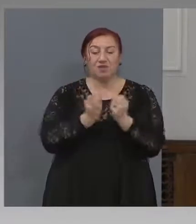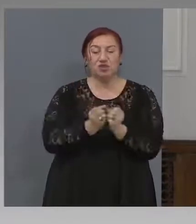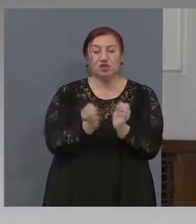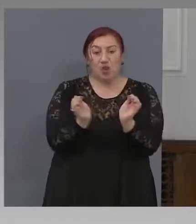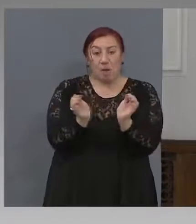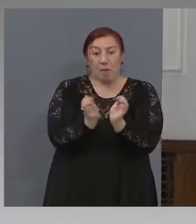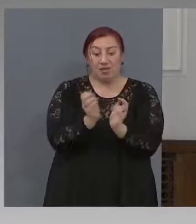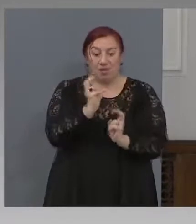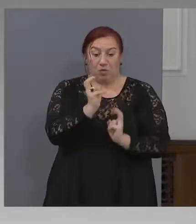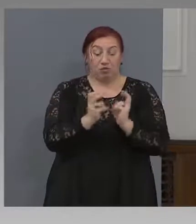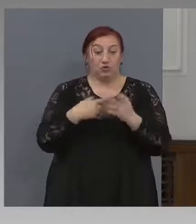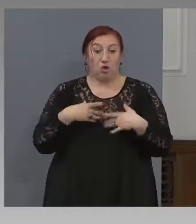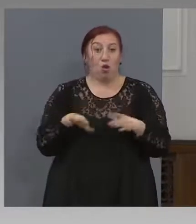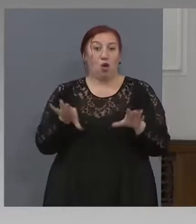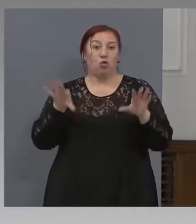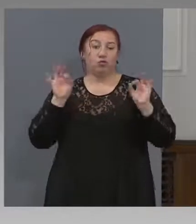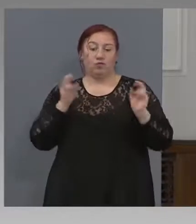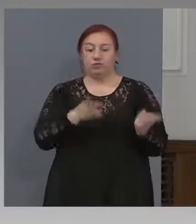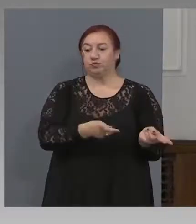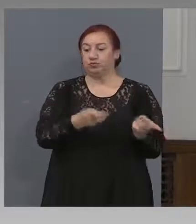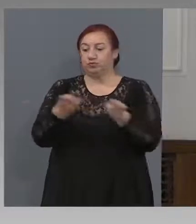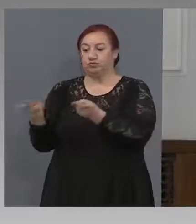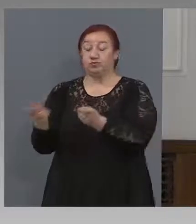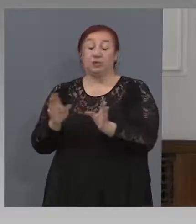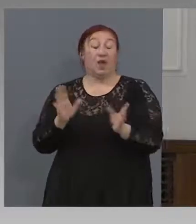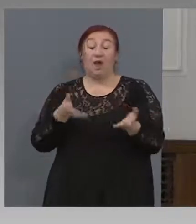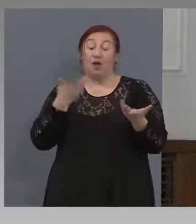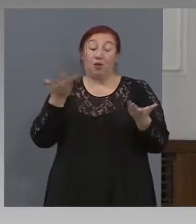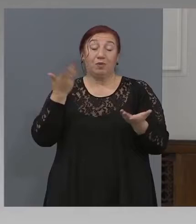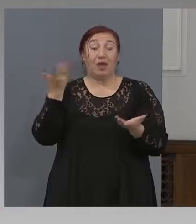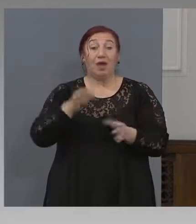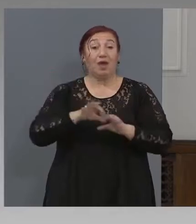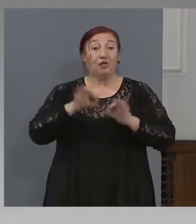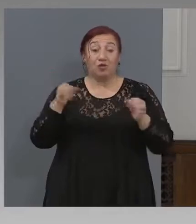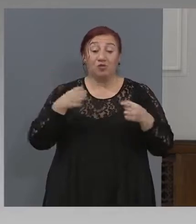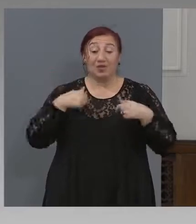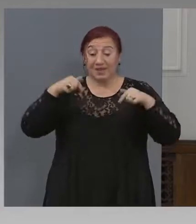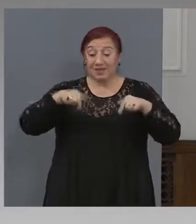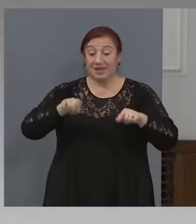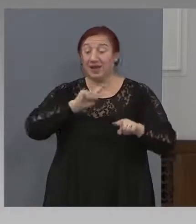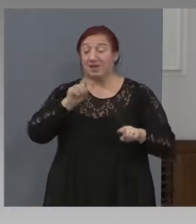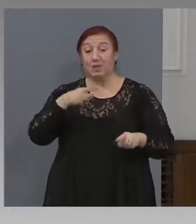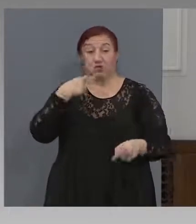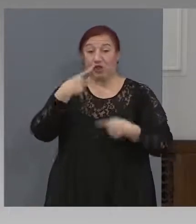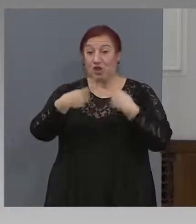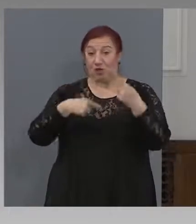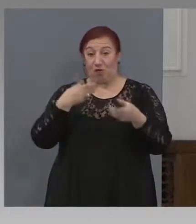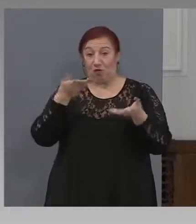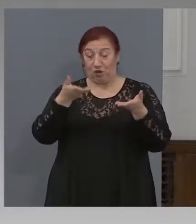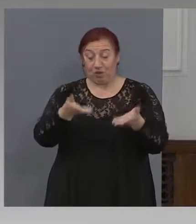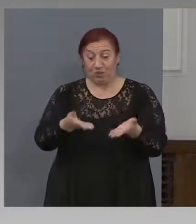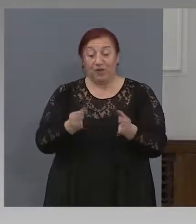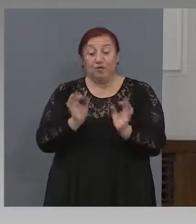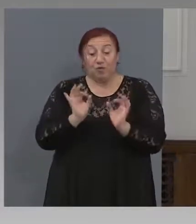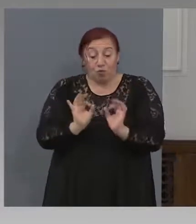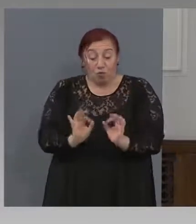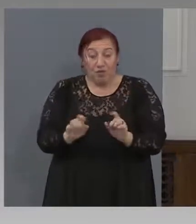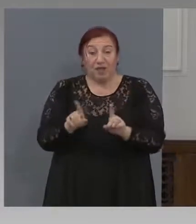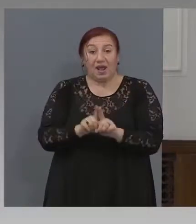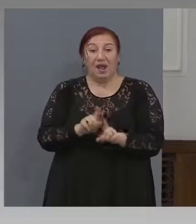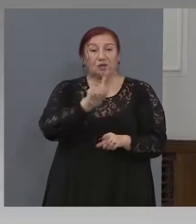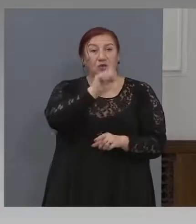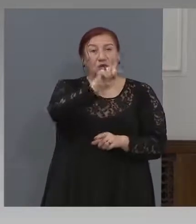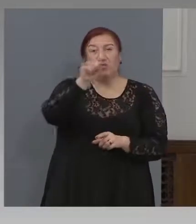са готови. Те, ако бяха готови да изпълнят всички изисквания, ние нямаше да водим този разговор. Но в момента, както всяка